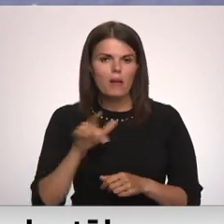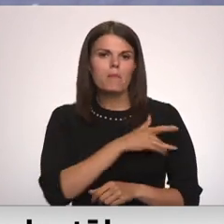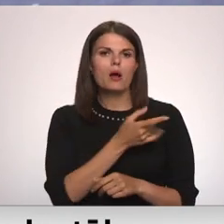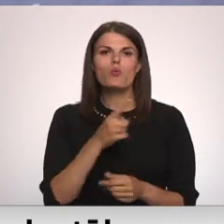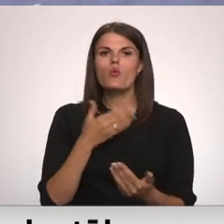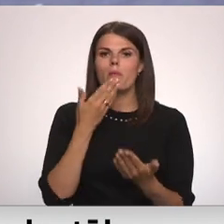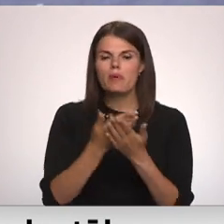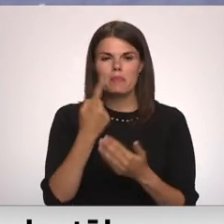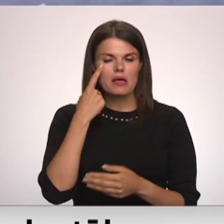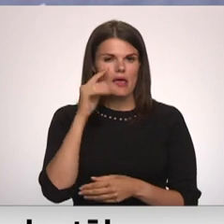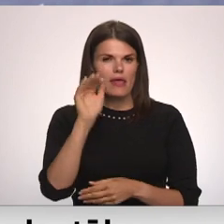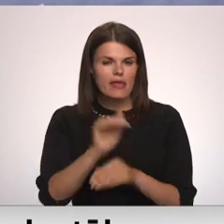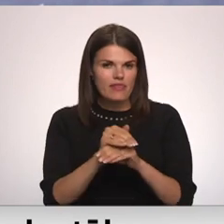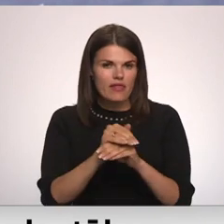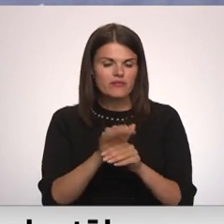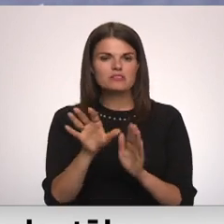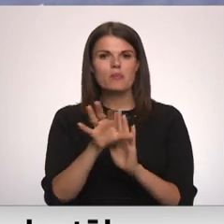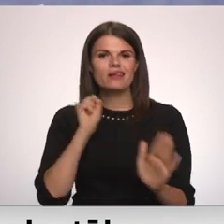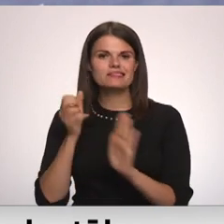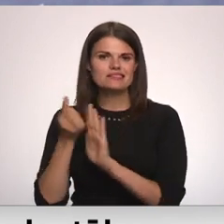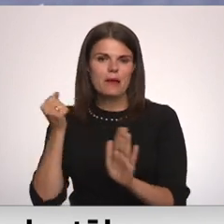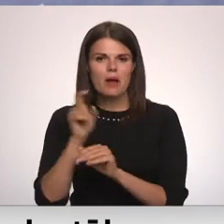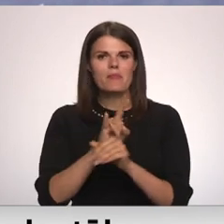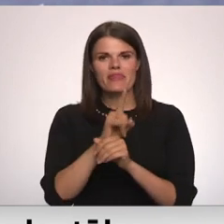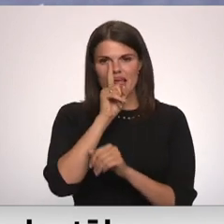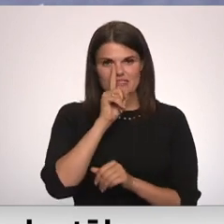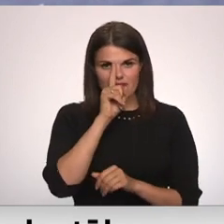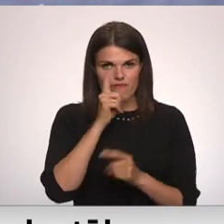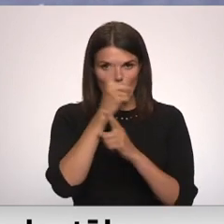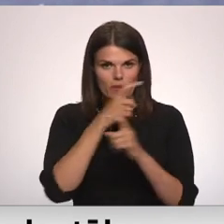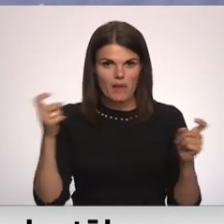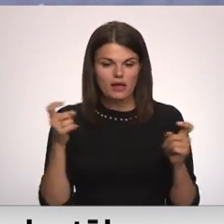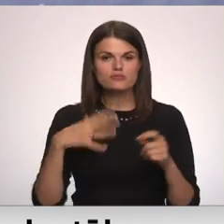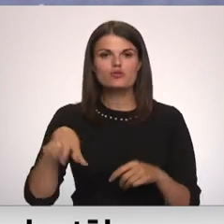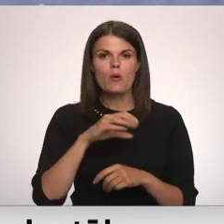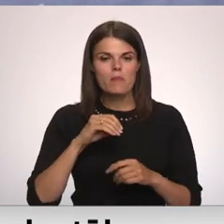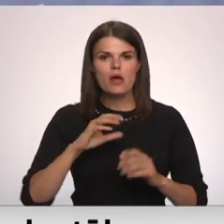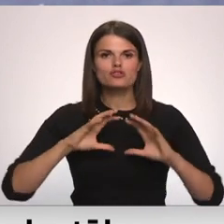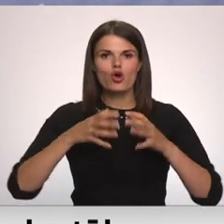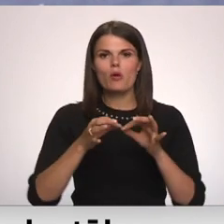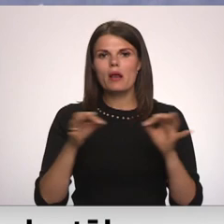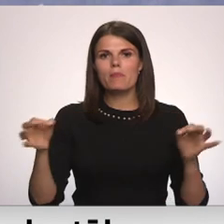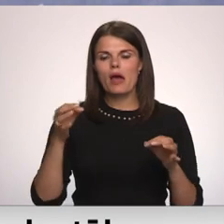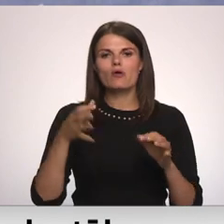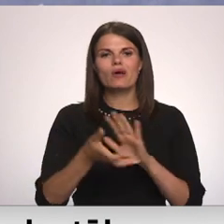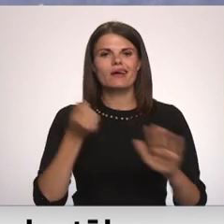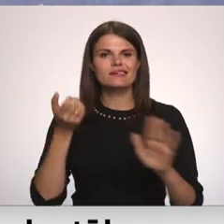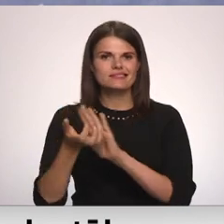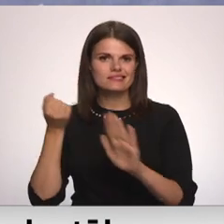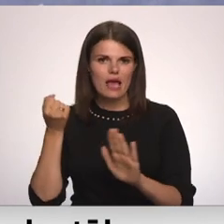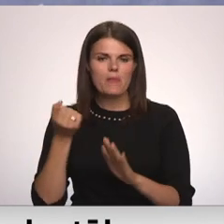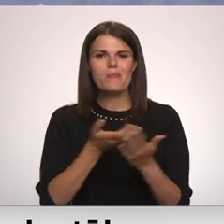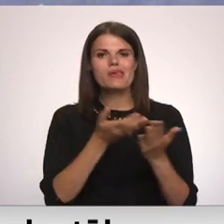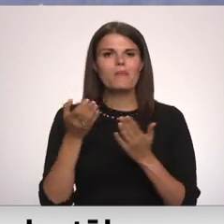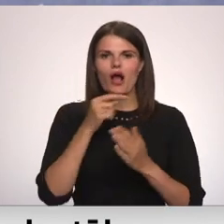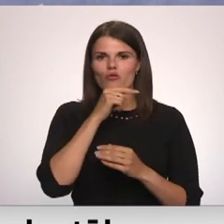mēs identificējam un izņemam dezinformāciju. Mēs arī globālā mērogā no visiem mūsu servisiem izņēmām jebkādu